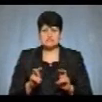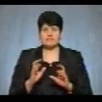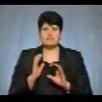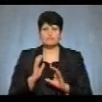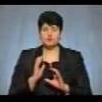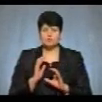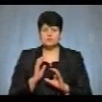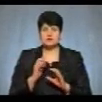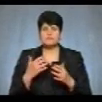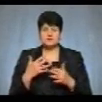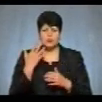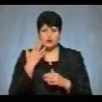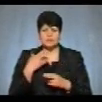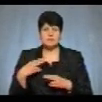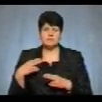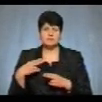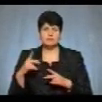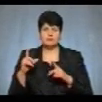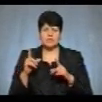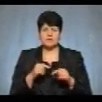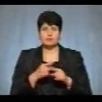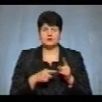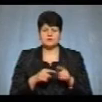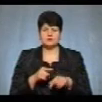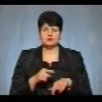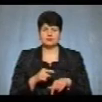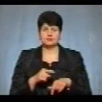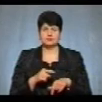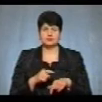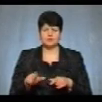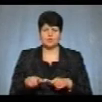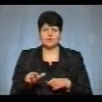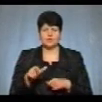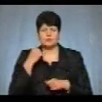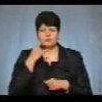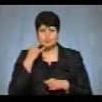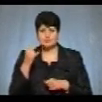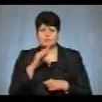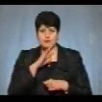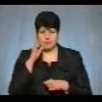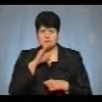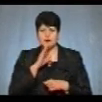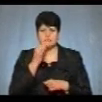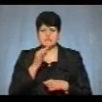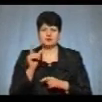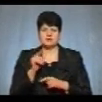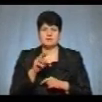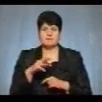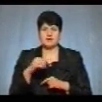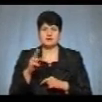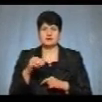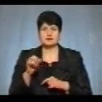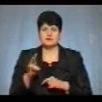автобус. І вже коли приїхав половину шляху, він аж тільки тоді подзвонив батькам і сказав, що він їде на Майдан. Назарій був